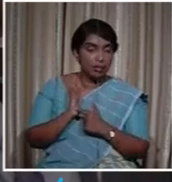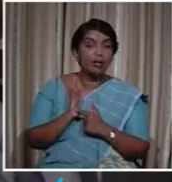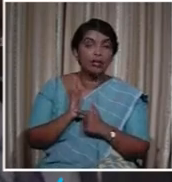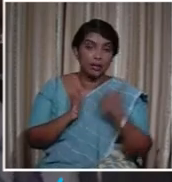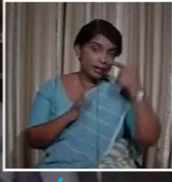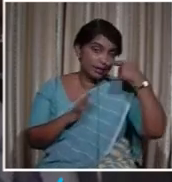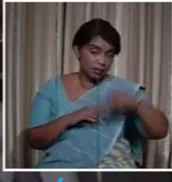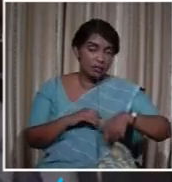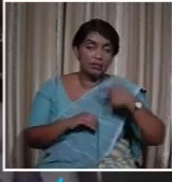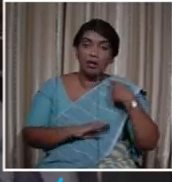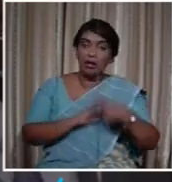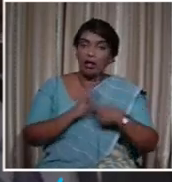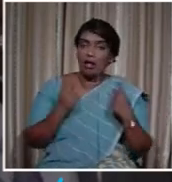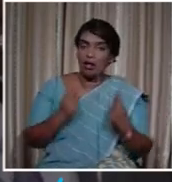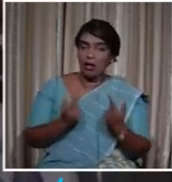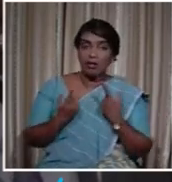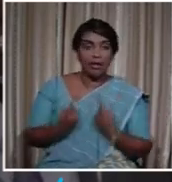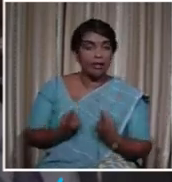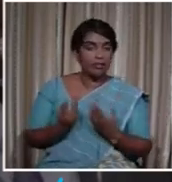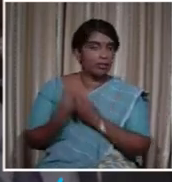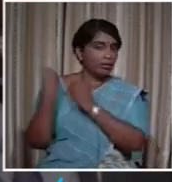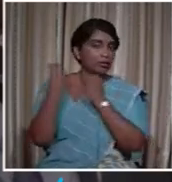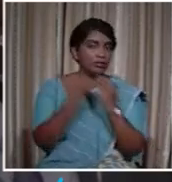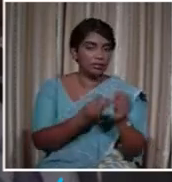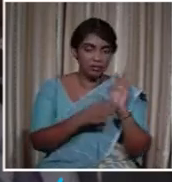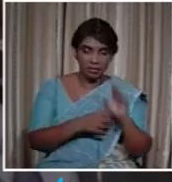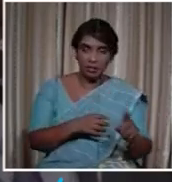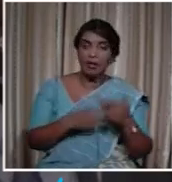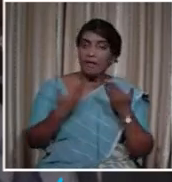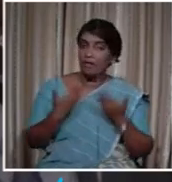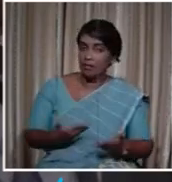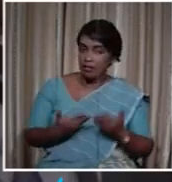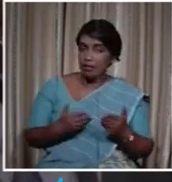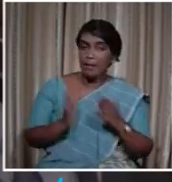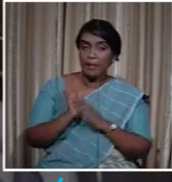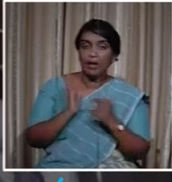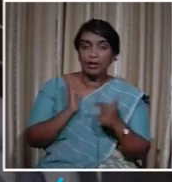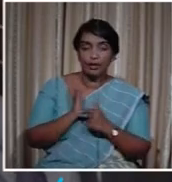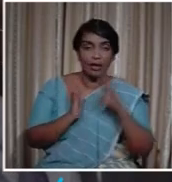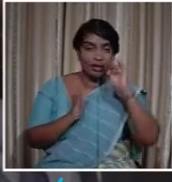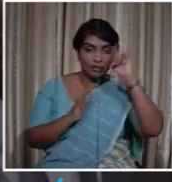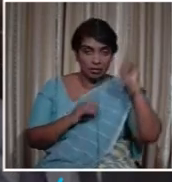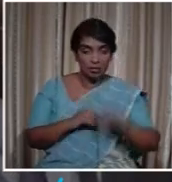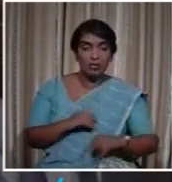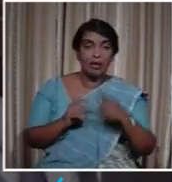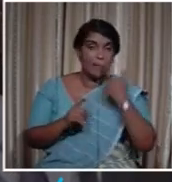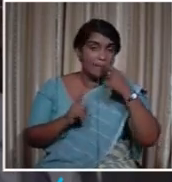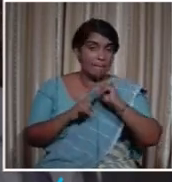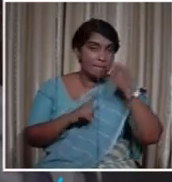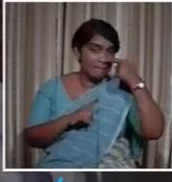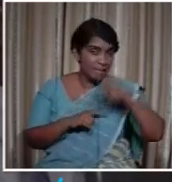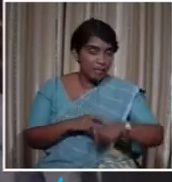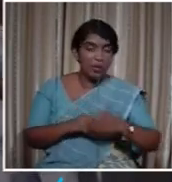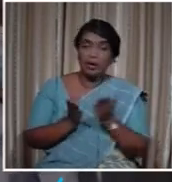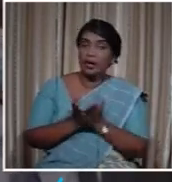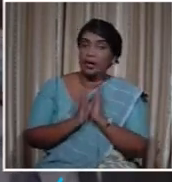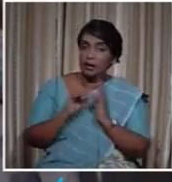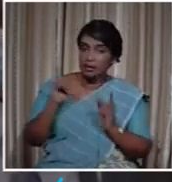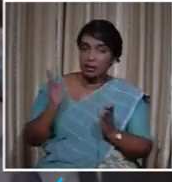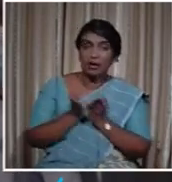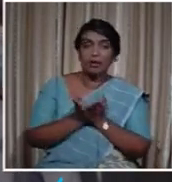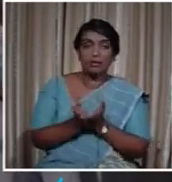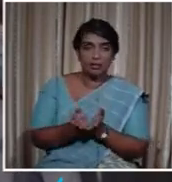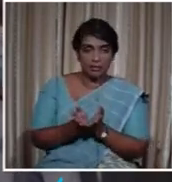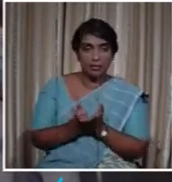அவசர தேவைகளுக்காக வழங்கியிருக்கிறது. இப்பொழுதும் கூட 40,000 மெட்ரிக் டன் பெட்ரோலோடு இந்தியாவினுடைய கப்பல் கரை வந்து